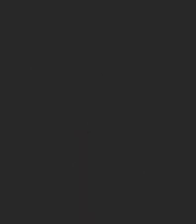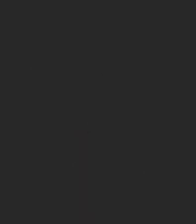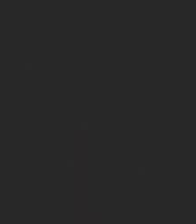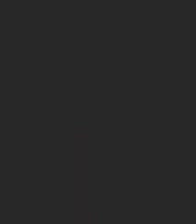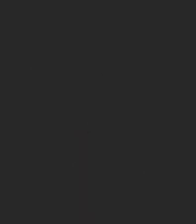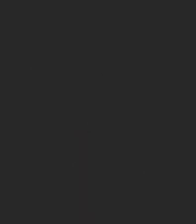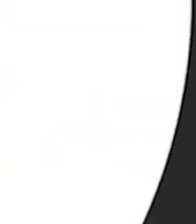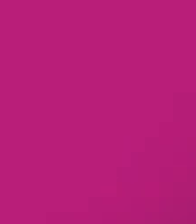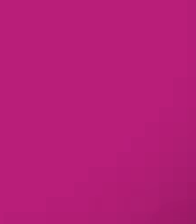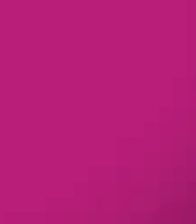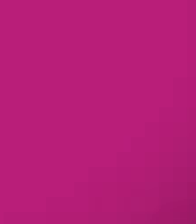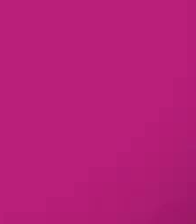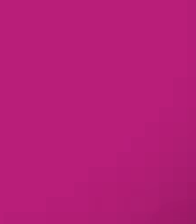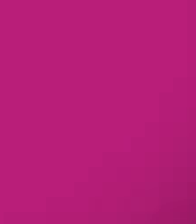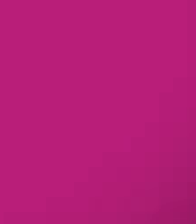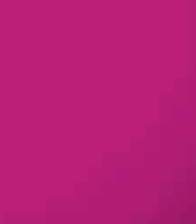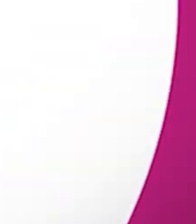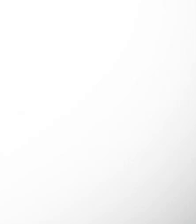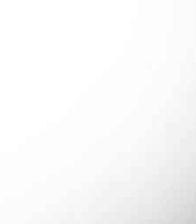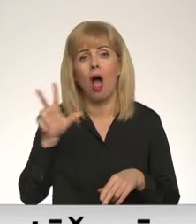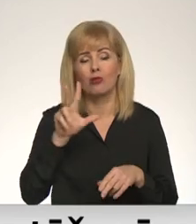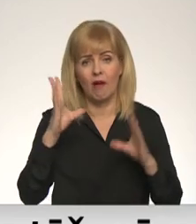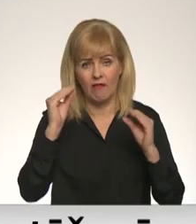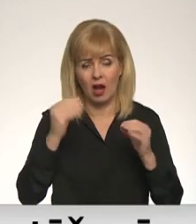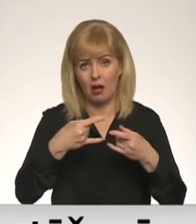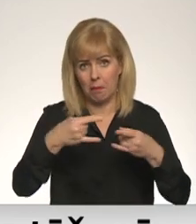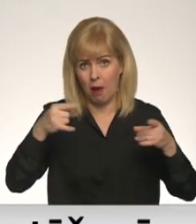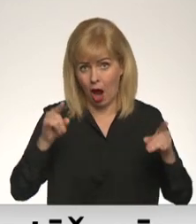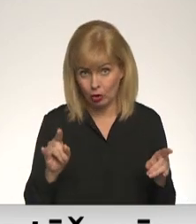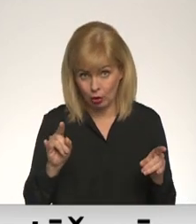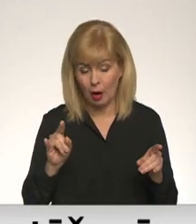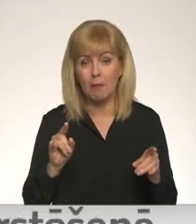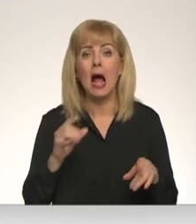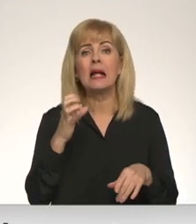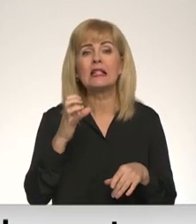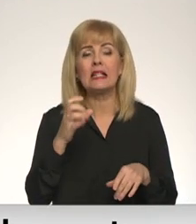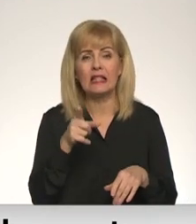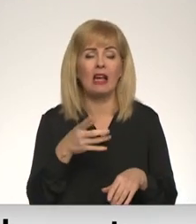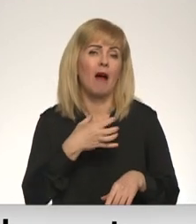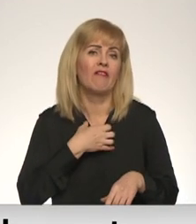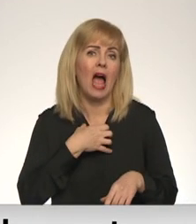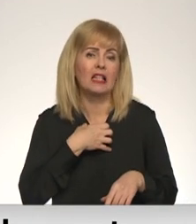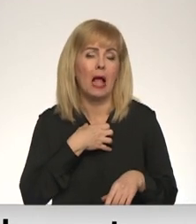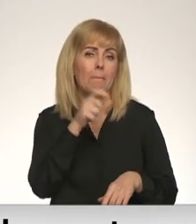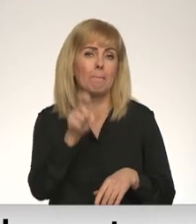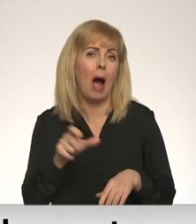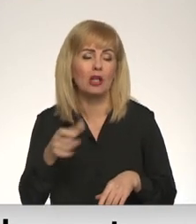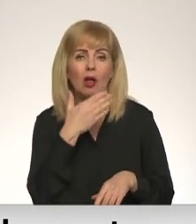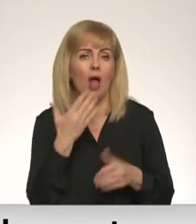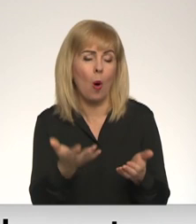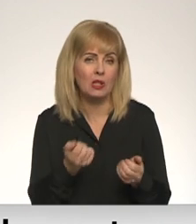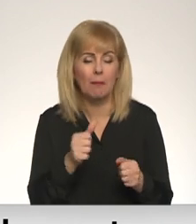Re, viss ēters ir te! Tikmēr cistiskās fibrozes pacienti joprojām nav